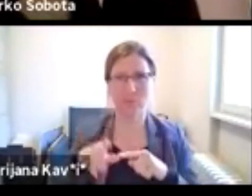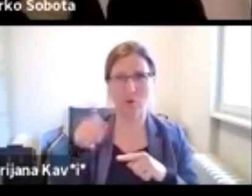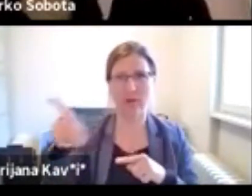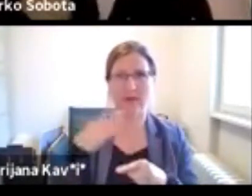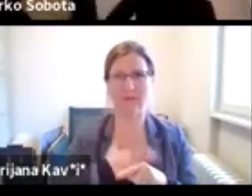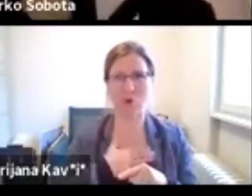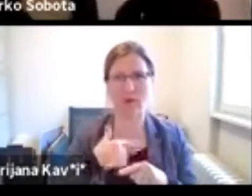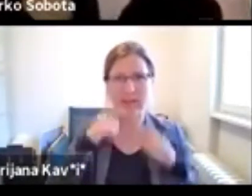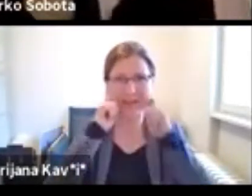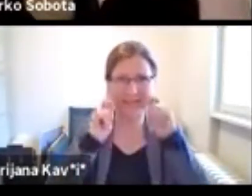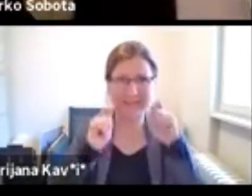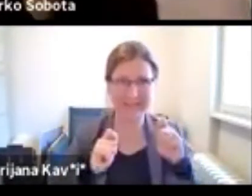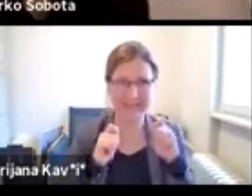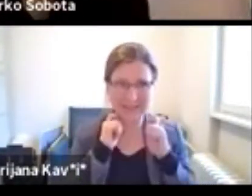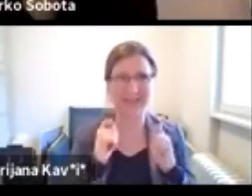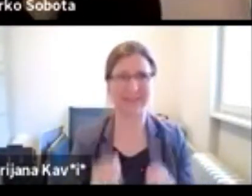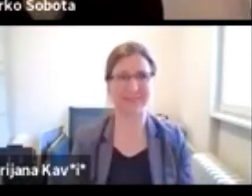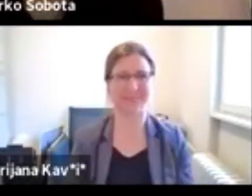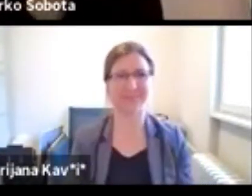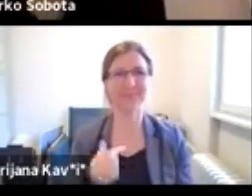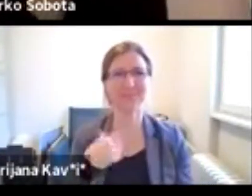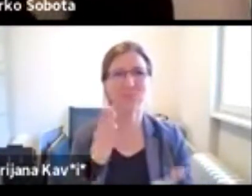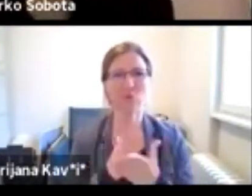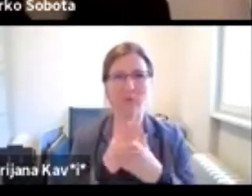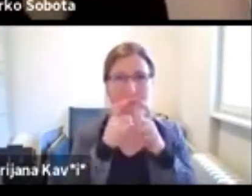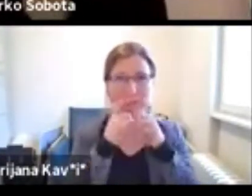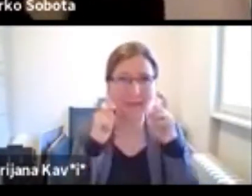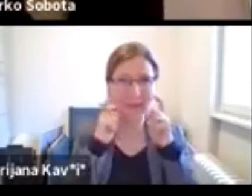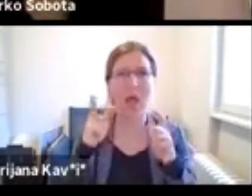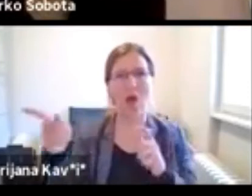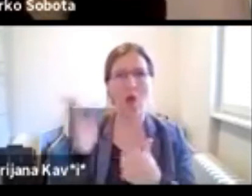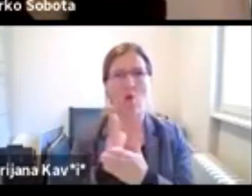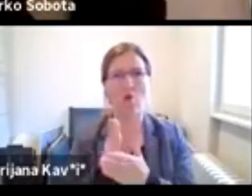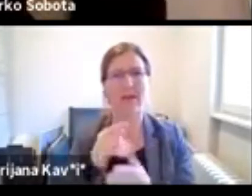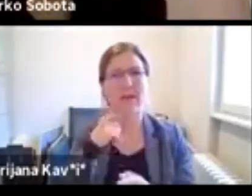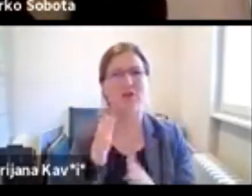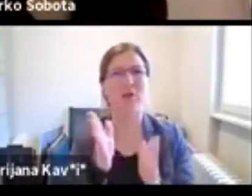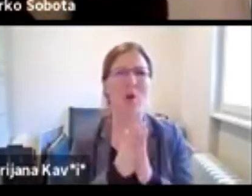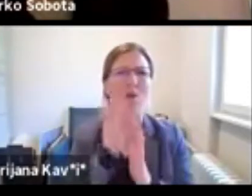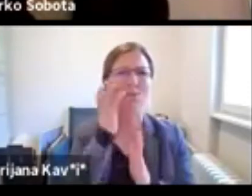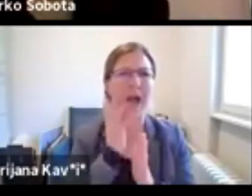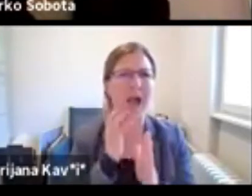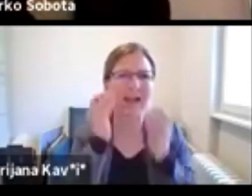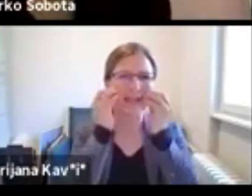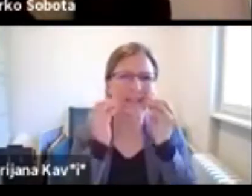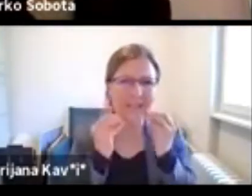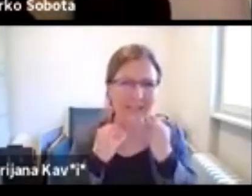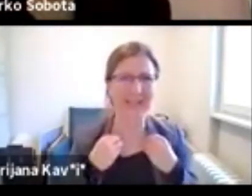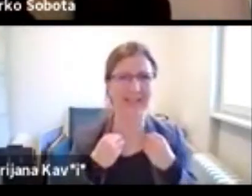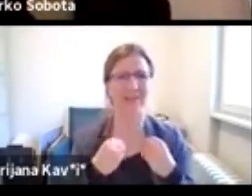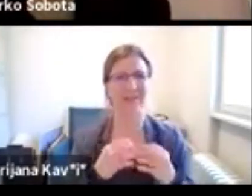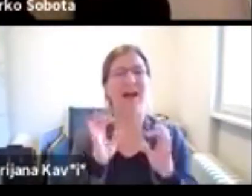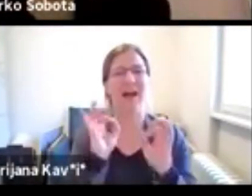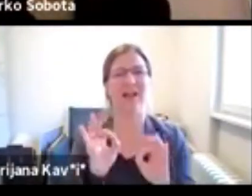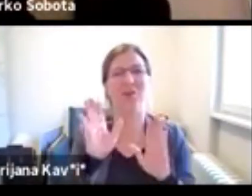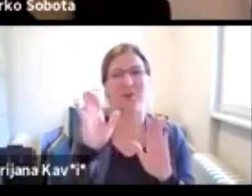ja skinem masku nakon što se družimo sa maskom, onda na kraju kaže molim te baka sad skini masku da te vidim. Ali doći će i to